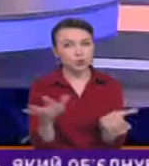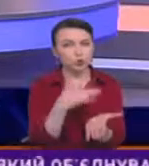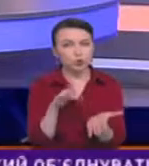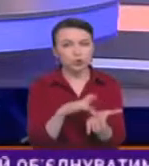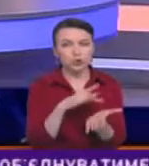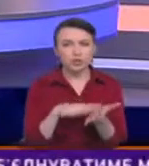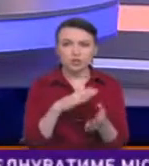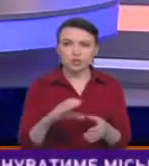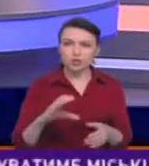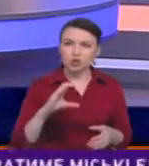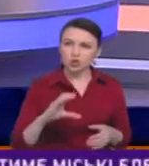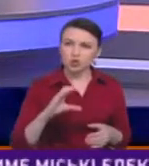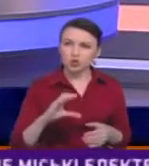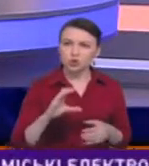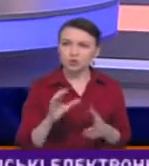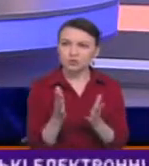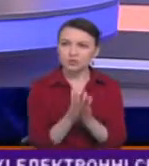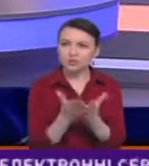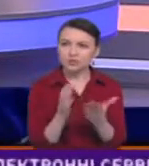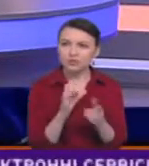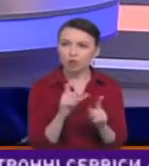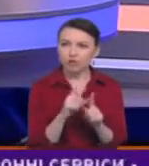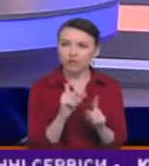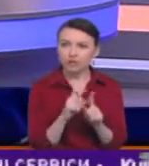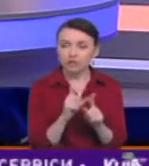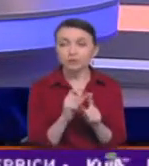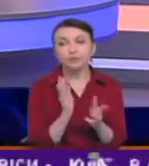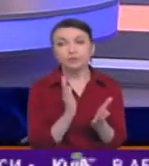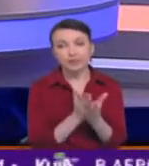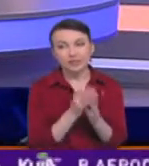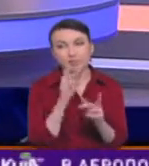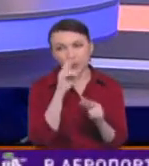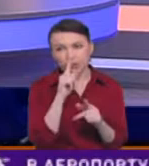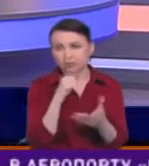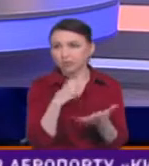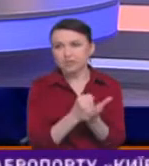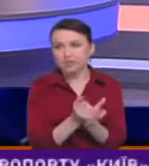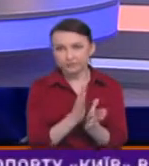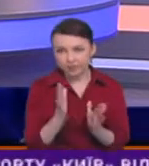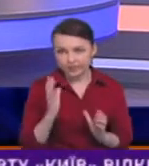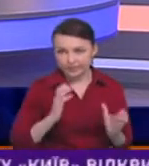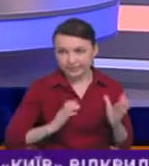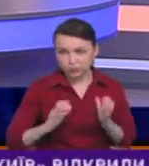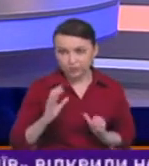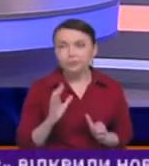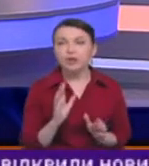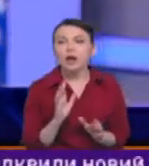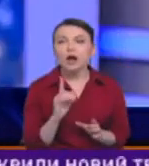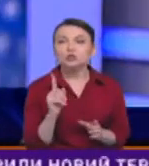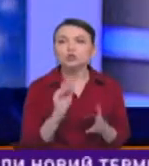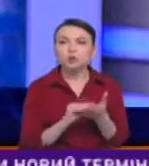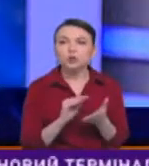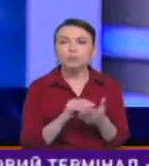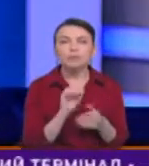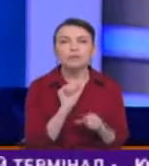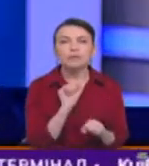толстий пеньом виданий. Ну, там є помилки, тому що він не затверджений інститутом. Але що тут написано? Що таке